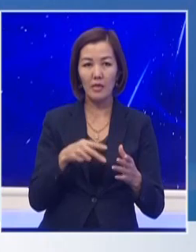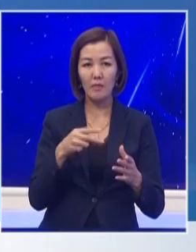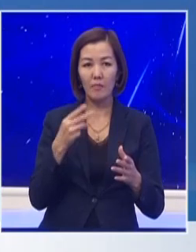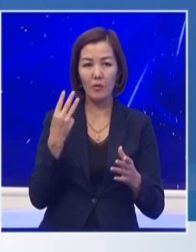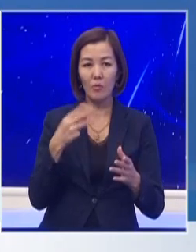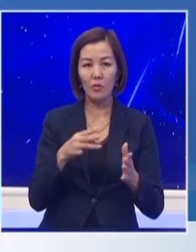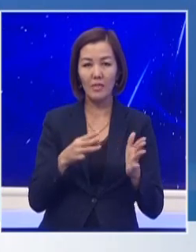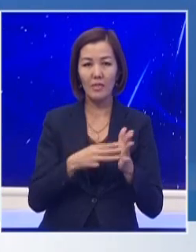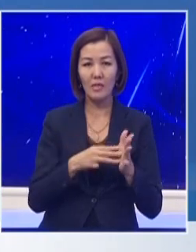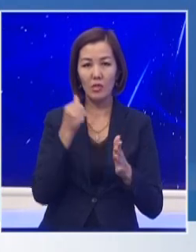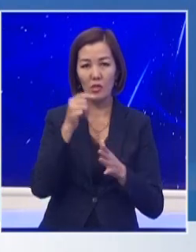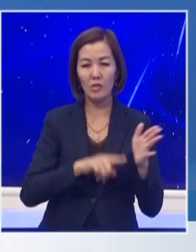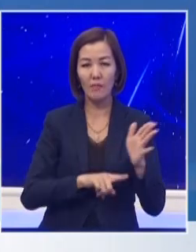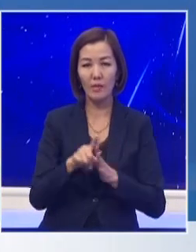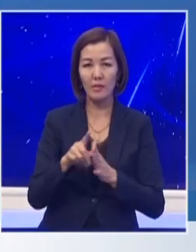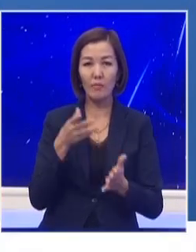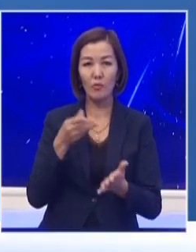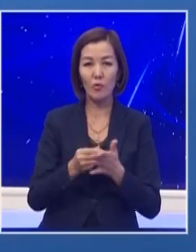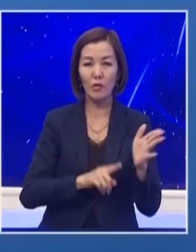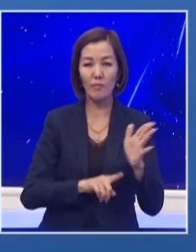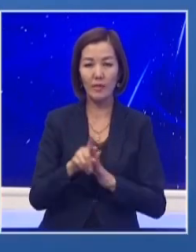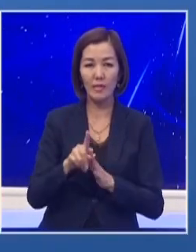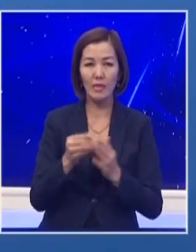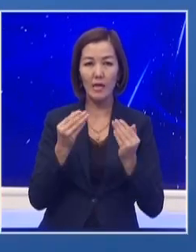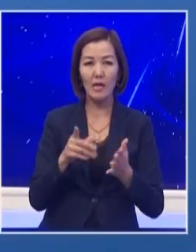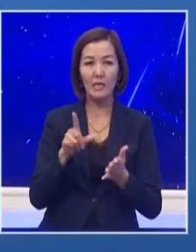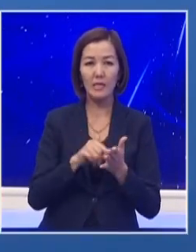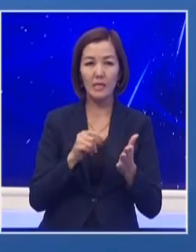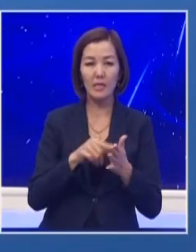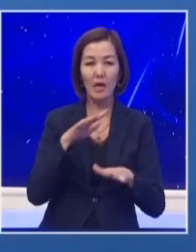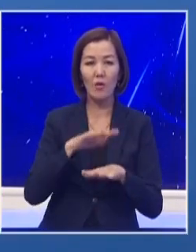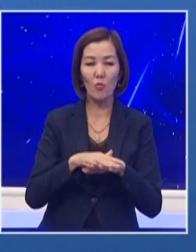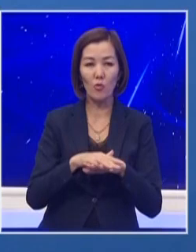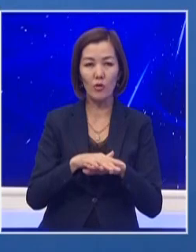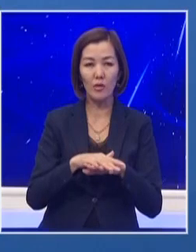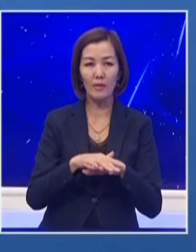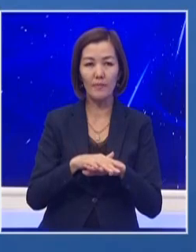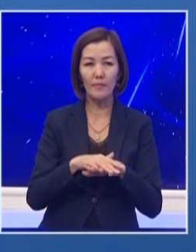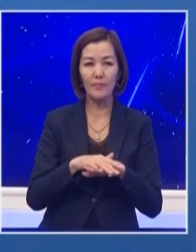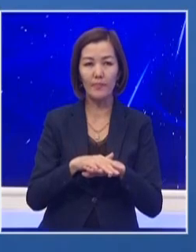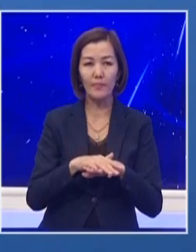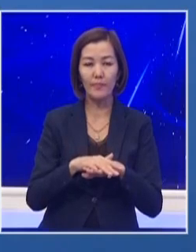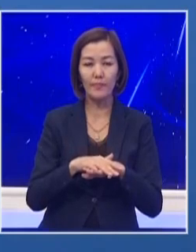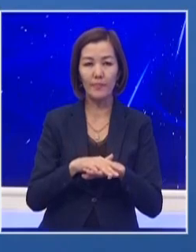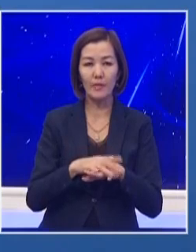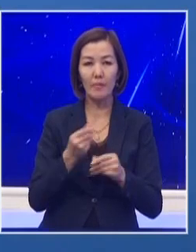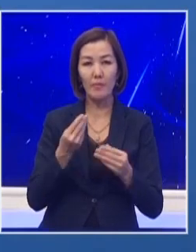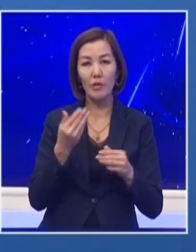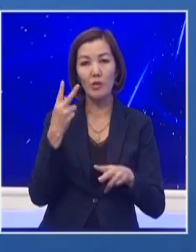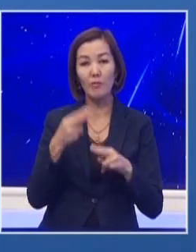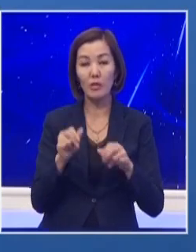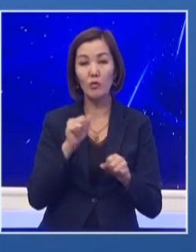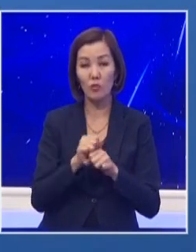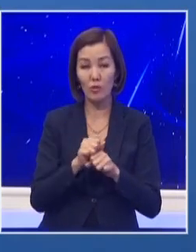төлене бастайды. Одан кейін бұл мынау қазіргі зейнетақы қорының тағыдай мысалы жиналды, ол ақша бітіп қалса тоқтап